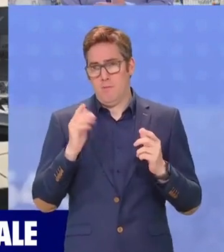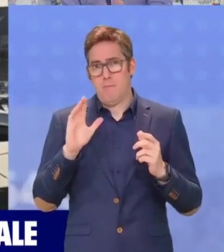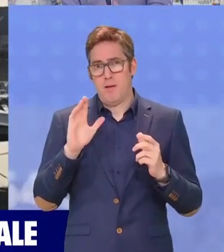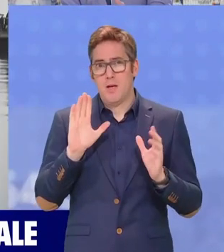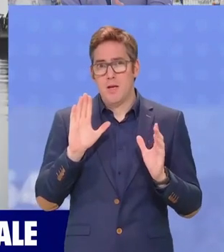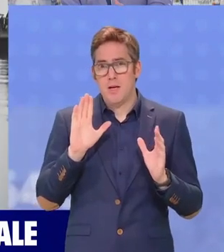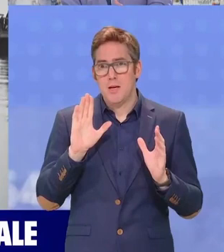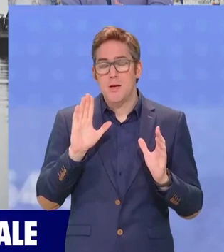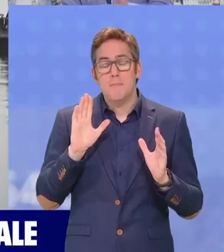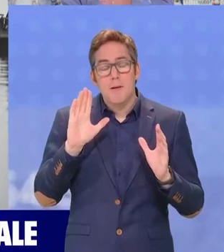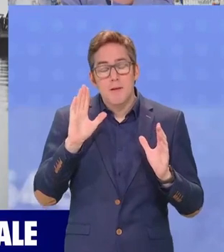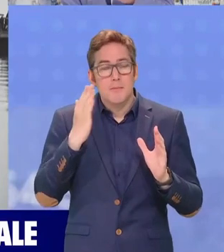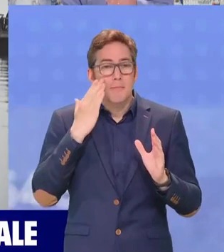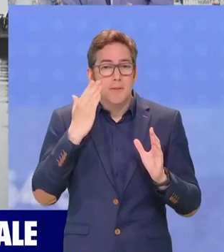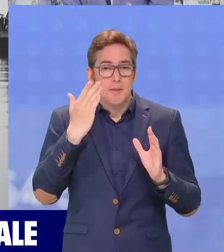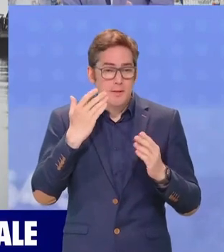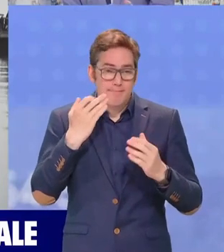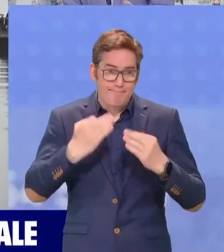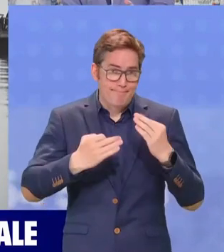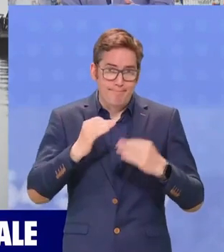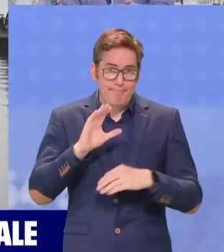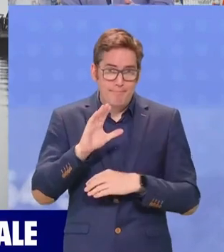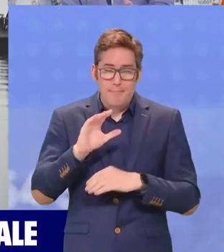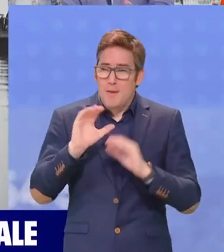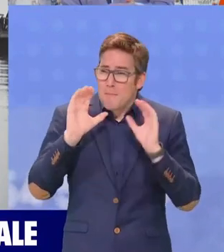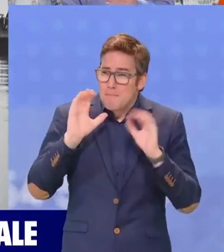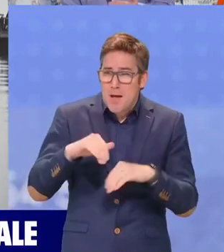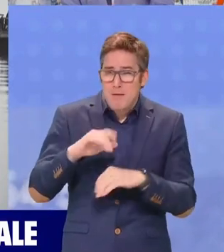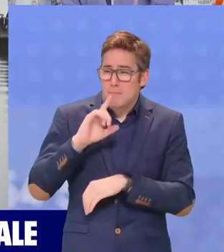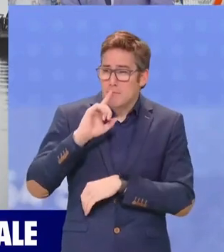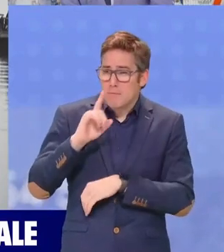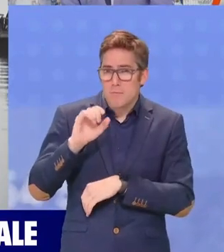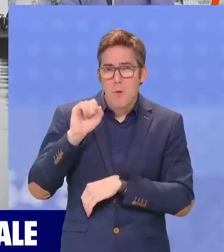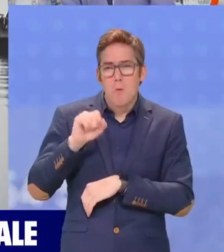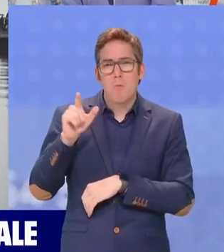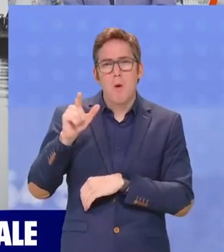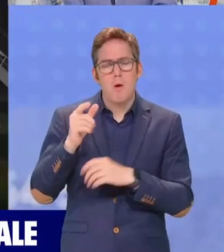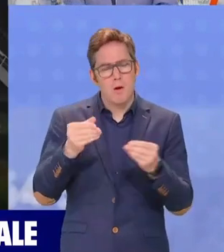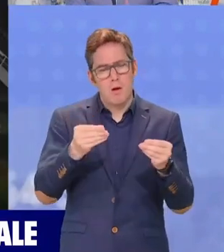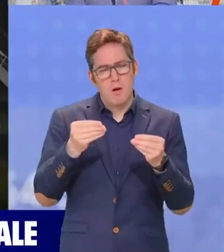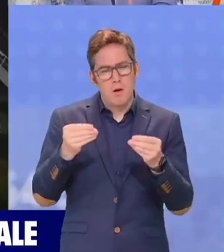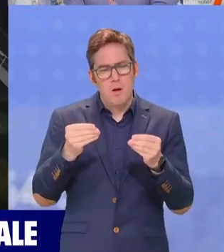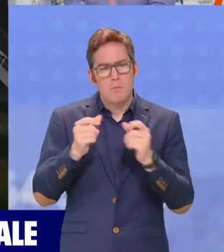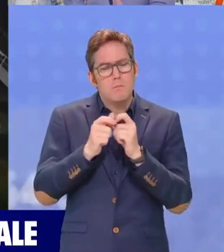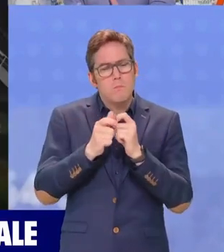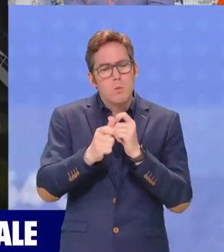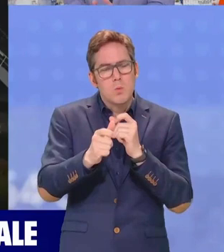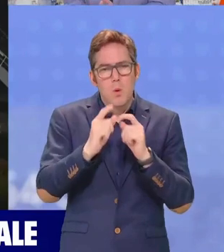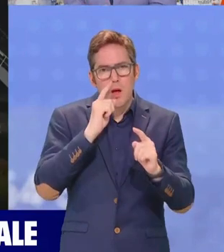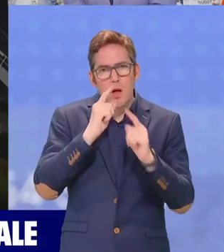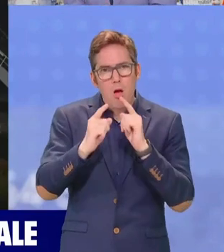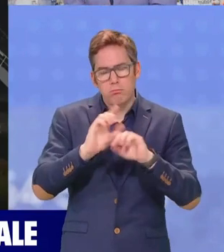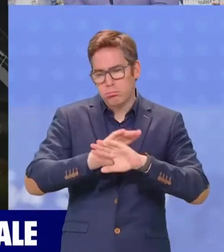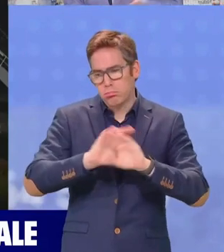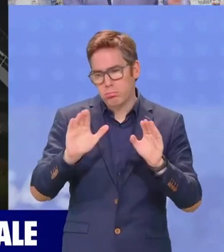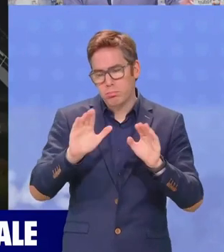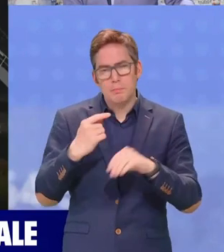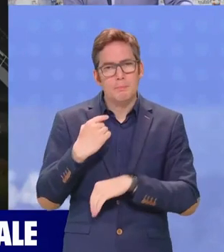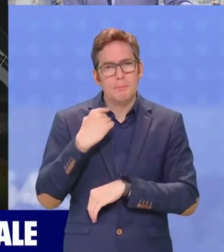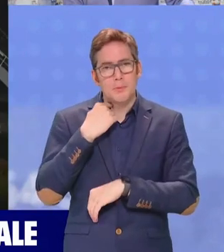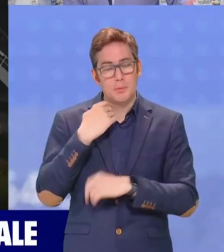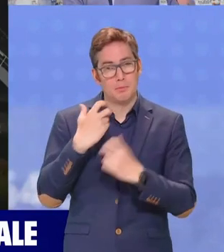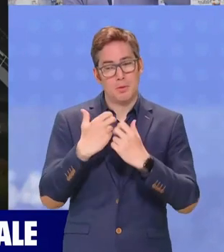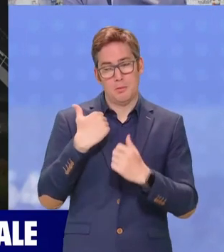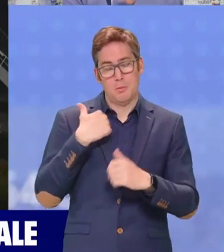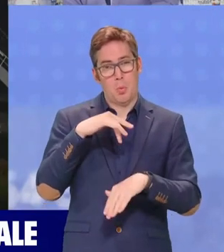est jamais à l'abri même dans le cadre d'un mandat d'arrêt européen d'un vice de procédure récemment j'ai traité d'une affaire ou